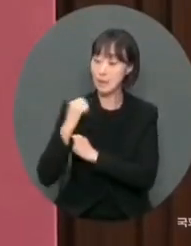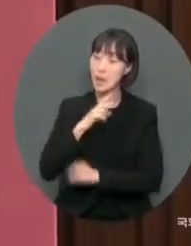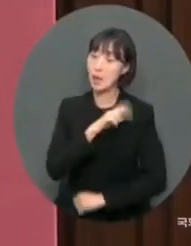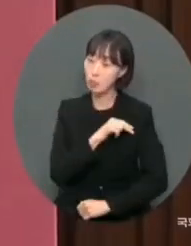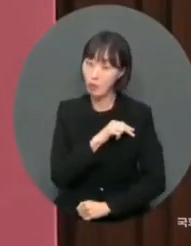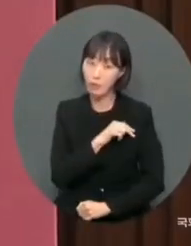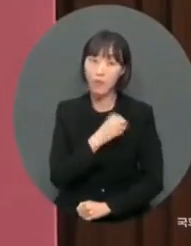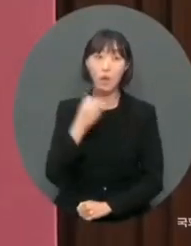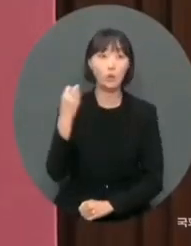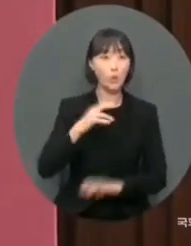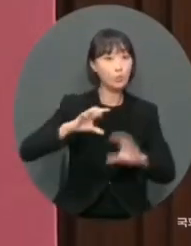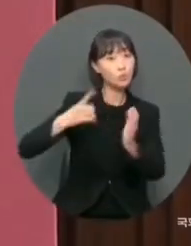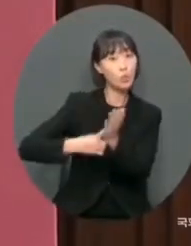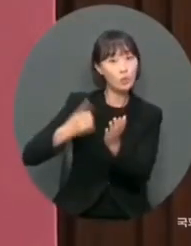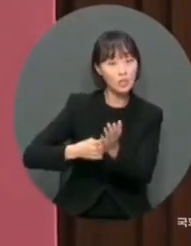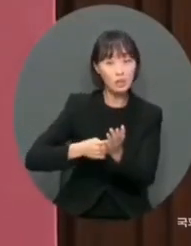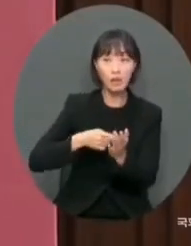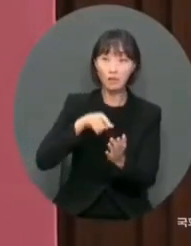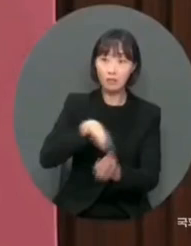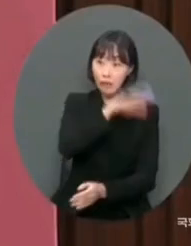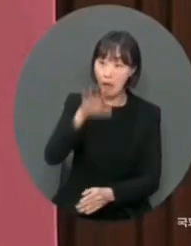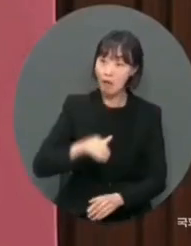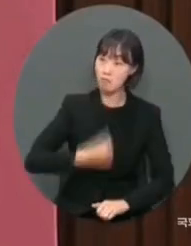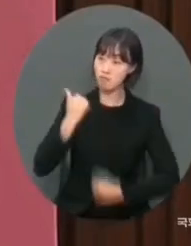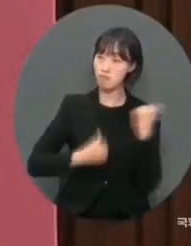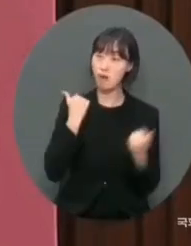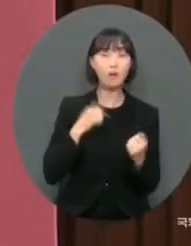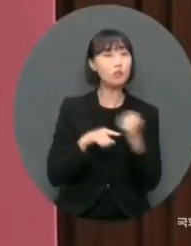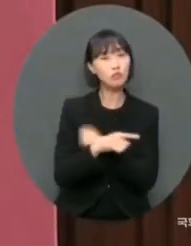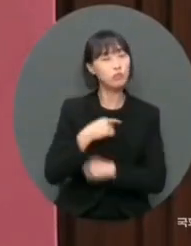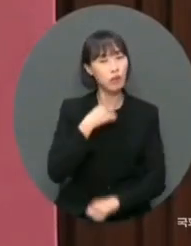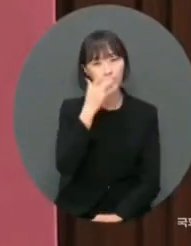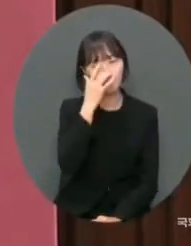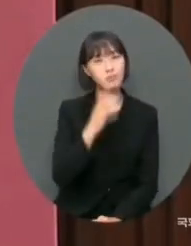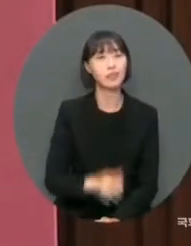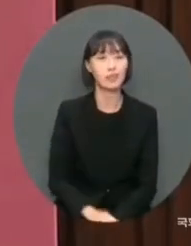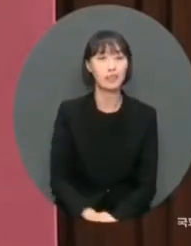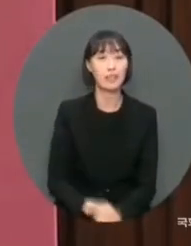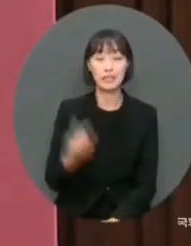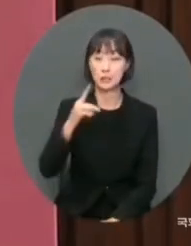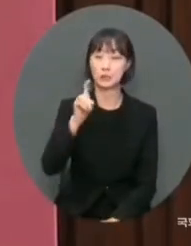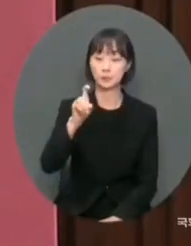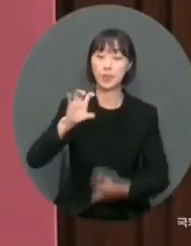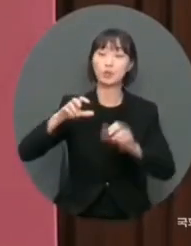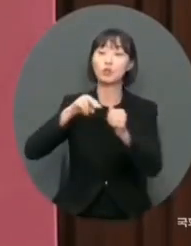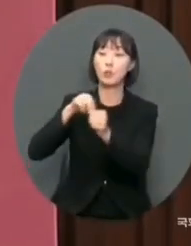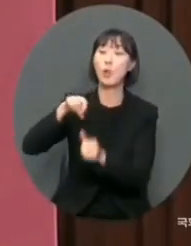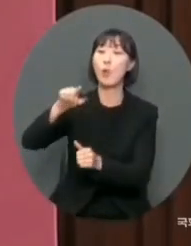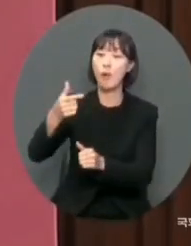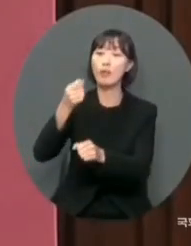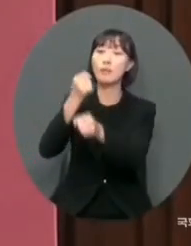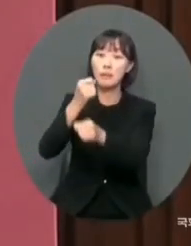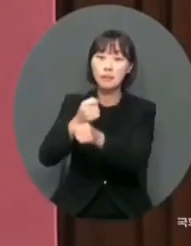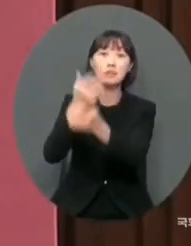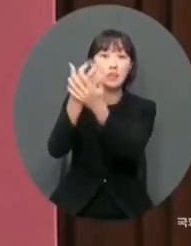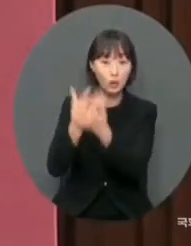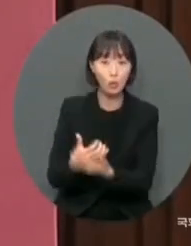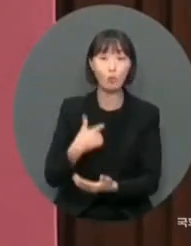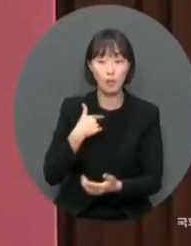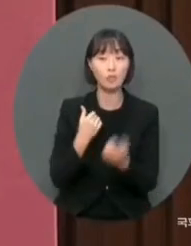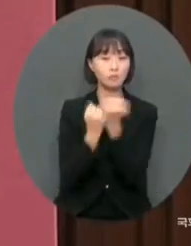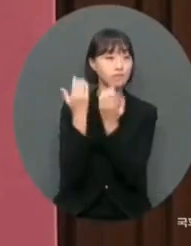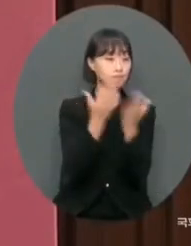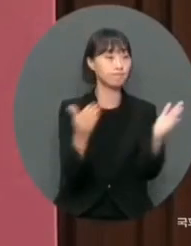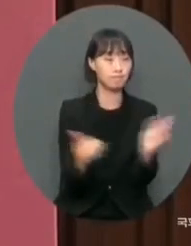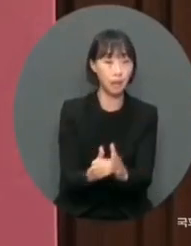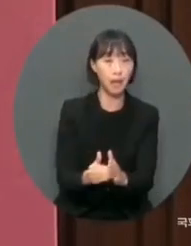총리께서 왜 이렇게 발끈하시는지 모르겠습니다. 제가 분명 말씀드렸죠. 2010년에 국정원에서 작성된 문건이다. 왜 제가